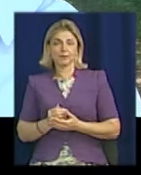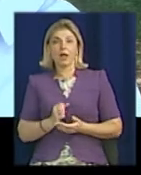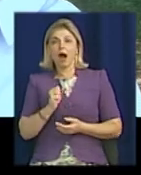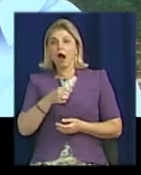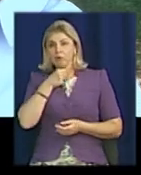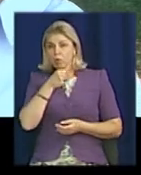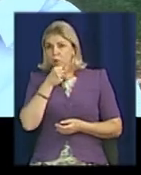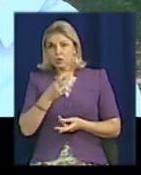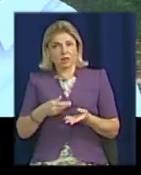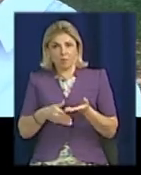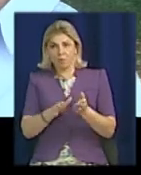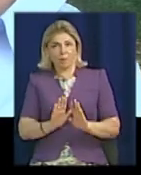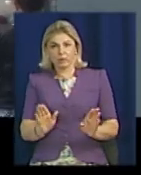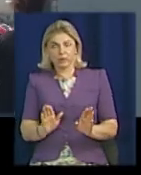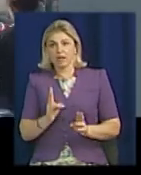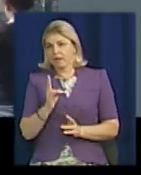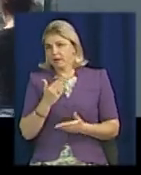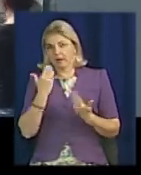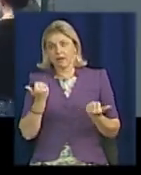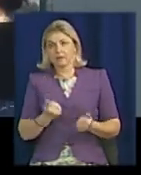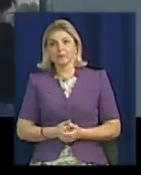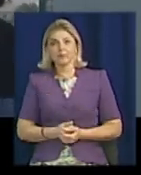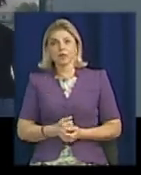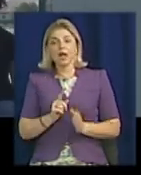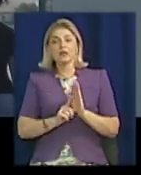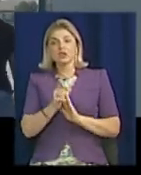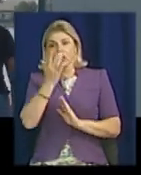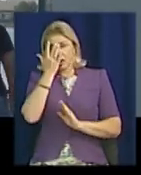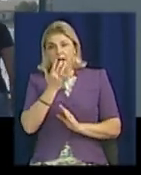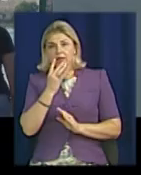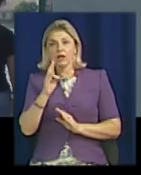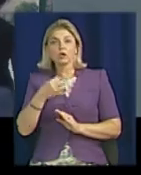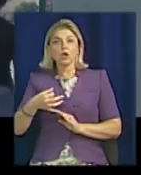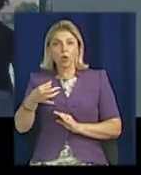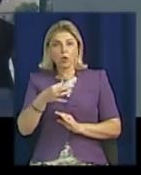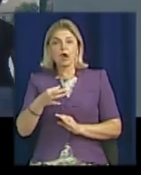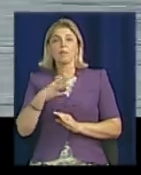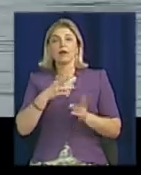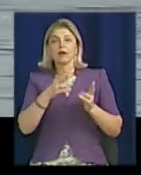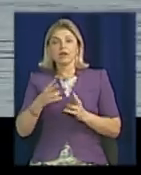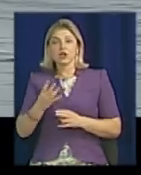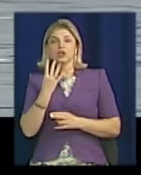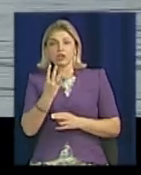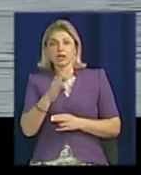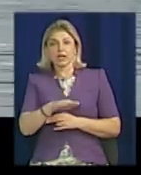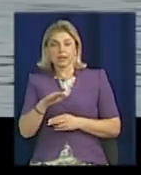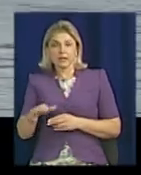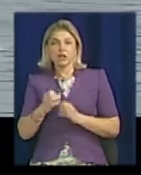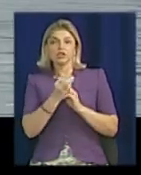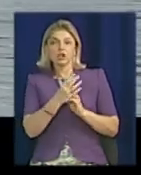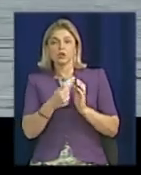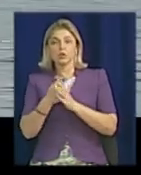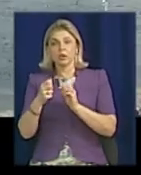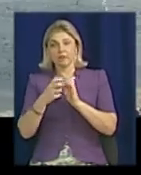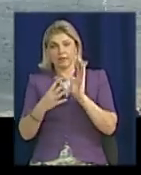на допомогу не прийшли? Ні, ні. З початку літа на Миколаївщині у водоймах загинуло 4 підлітків віком від 14 до